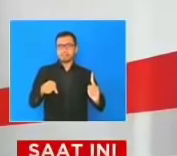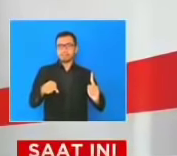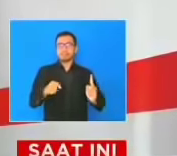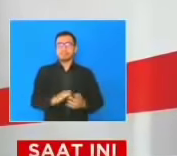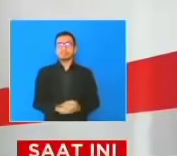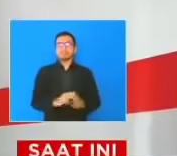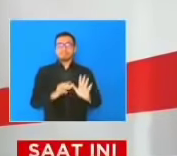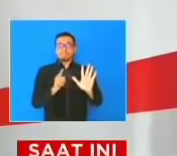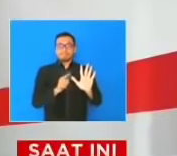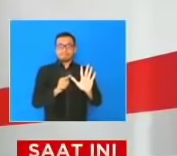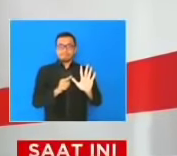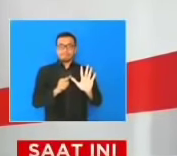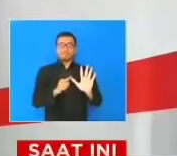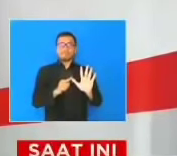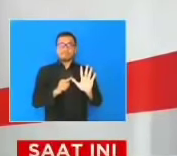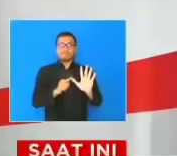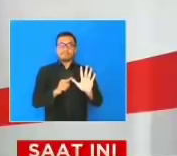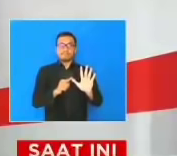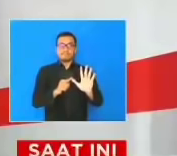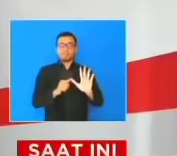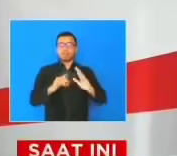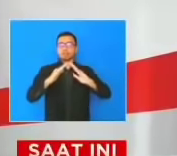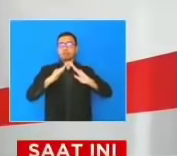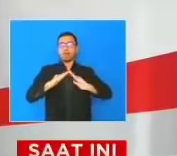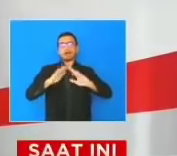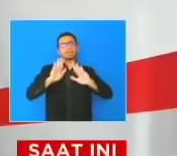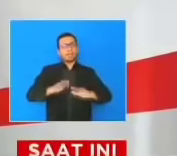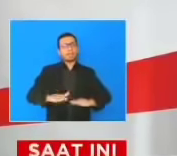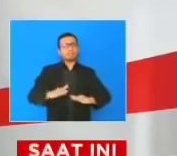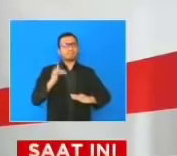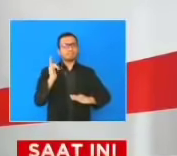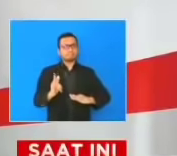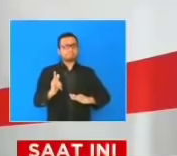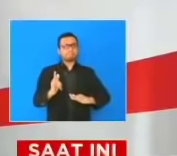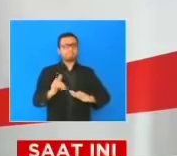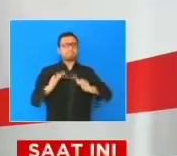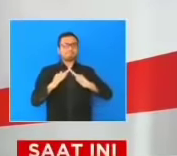dan disiplin untuk tetap tinggal di rumah.